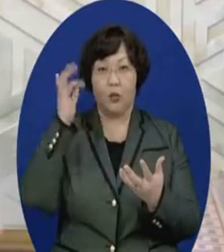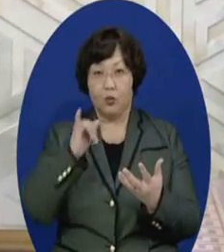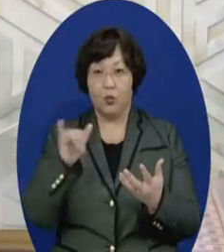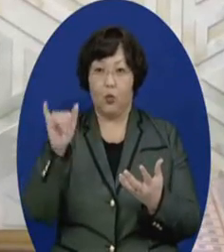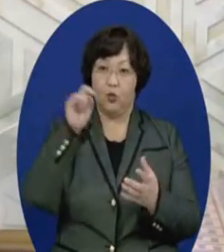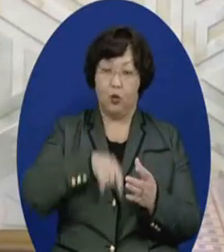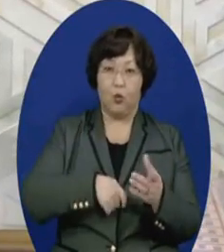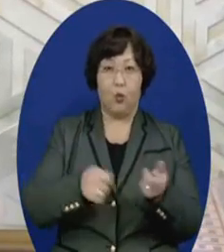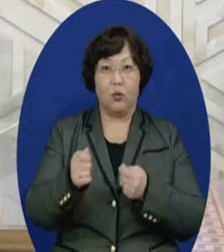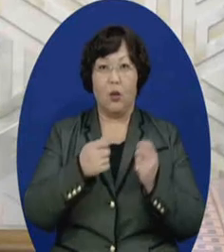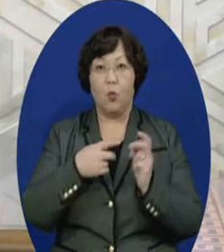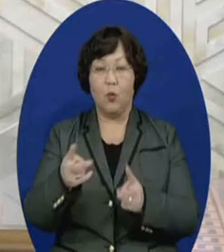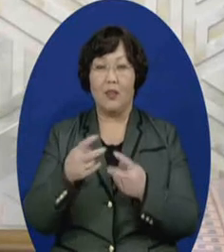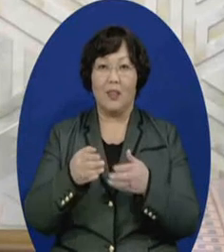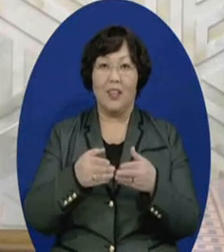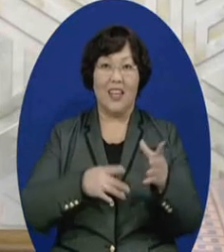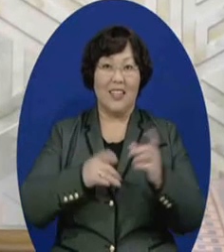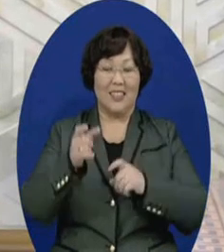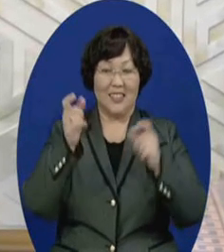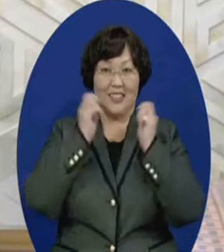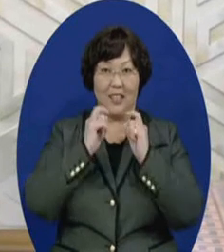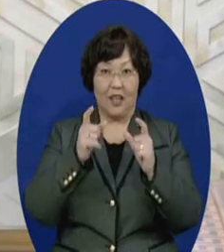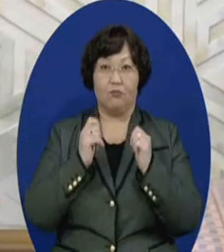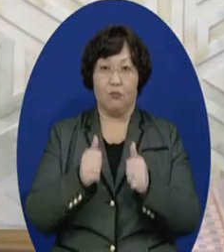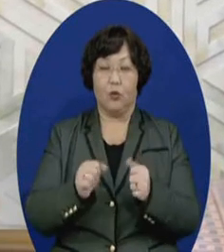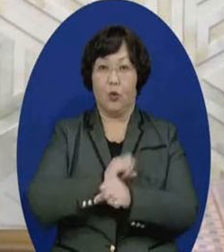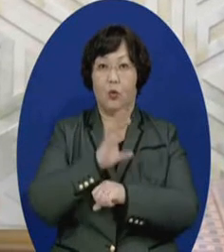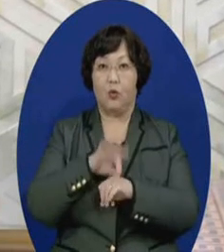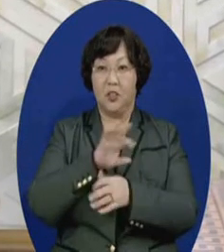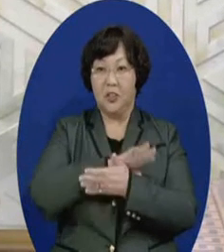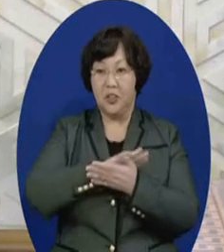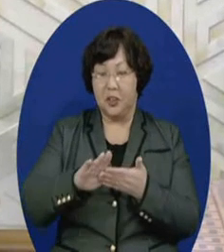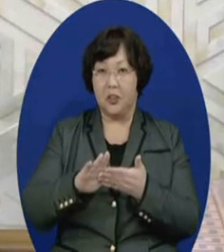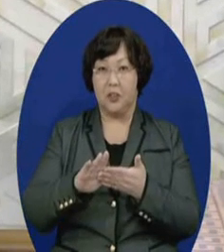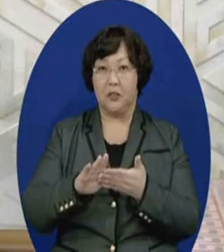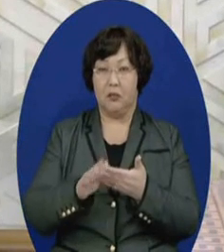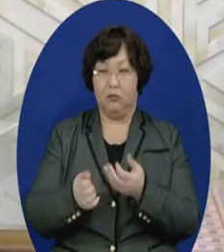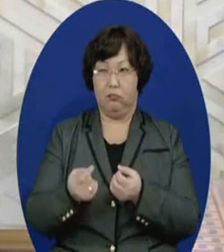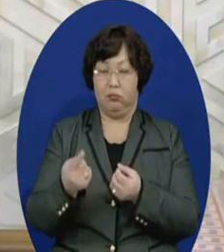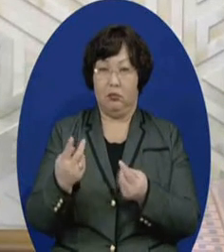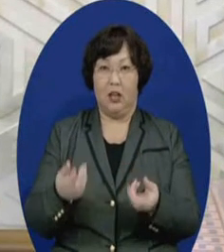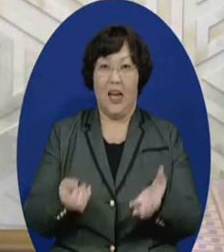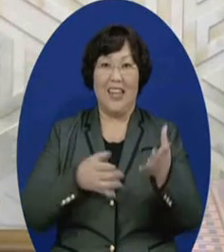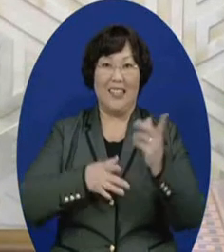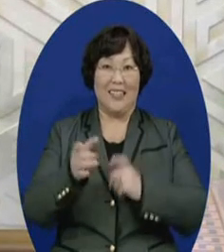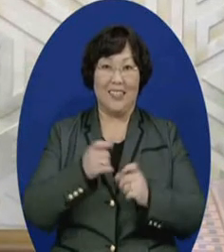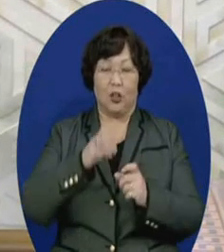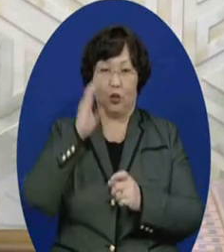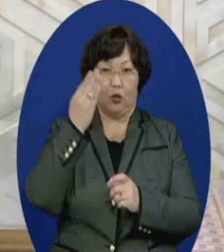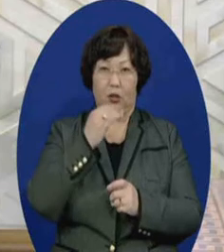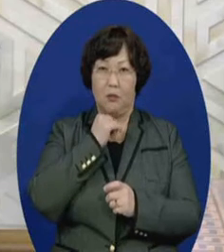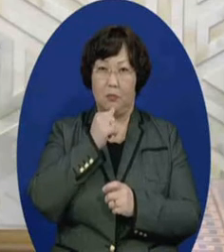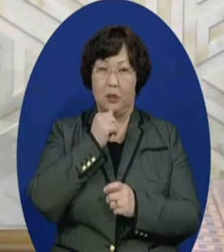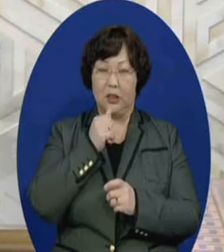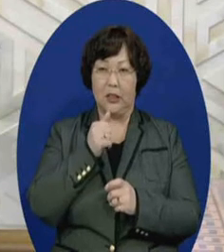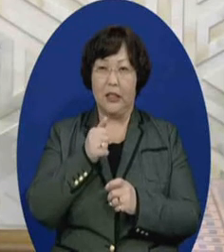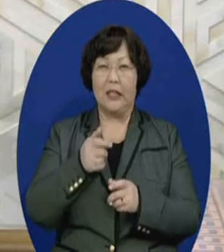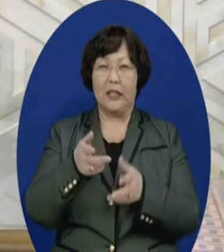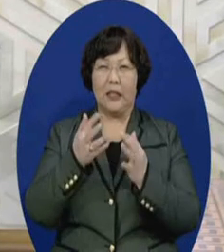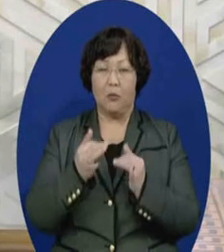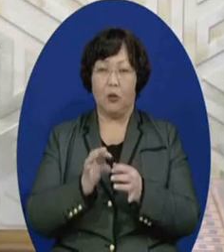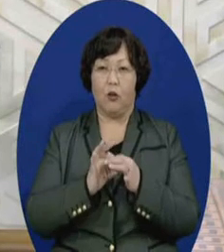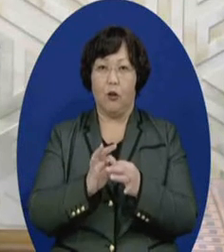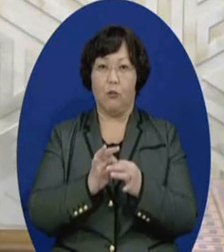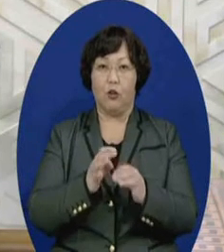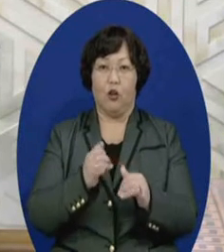дотоод худалдаа үйлчилгээ нээгдэж, эдийн засаг аажмаар сэргэж байгаа ч коронавирусын шинэ хувилбарууд гарч, эдийн засагт тодорхой ус байдал хэвээр хямралаас бий